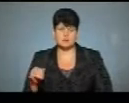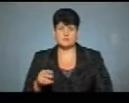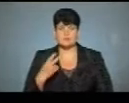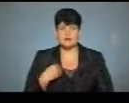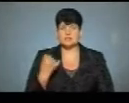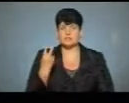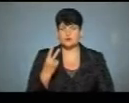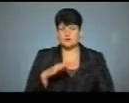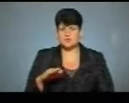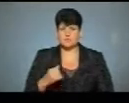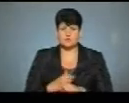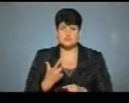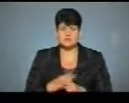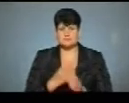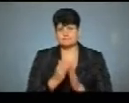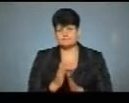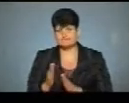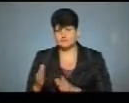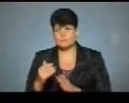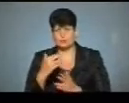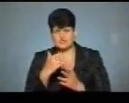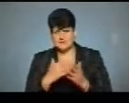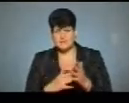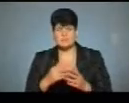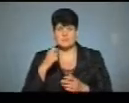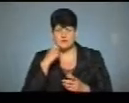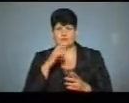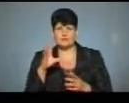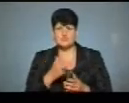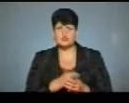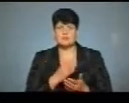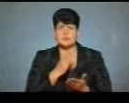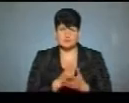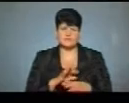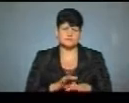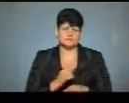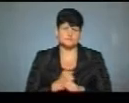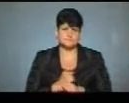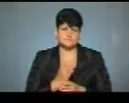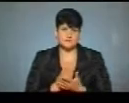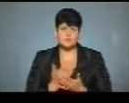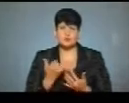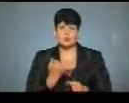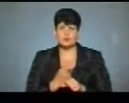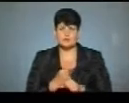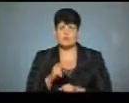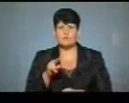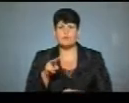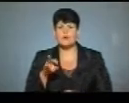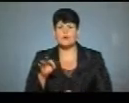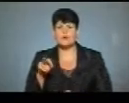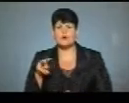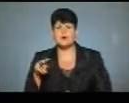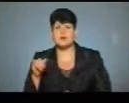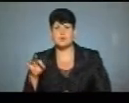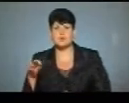щеплення систематично. Ну, по схемі, там відповідно віку, всі щеплення в нас є, всі ми проходимо. Сьогодні ми робили щеплення від поліоміеліту.